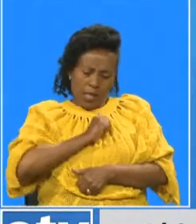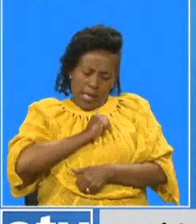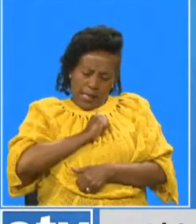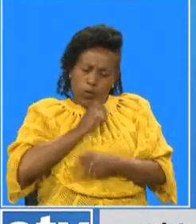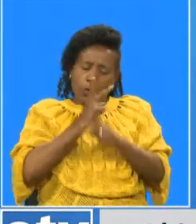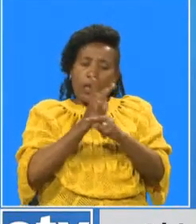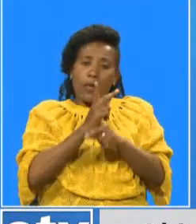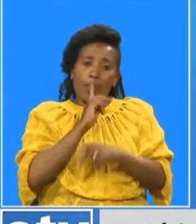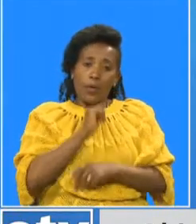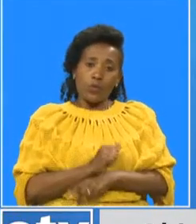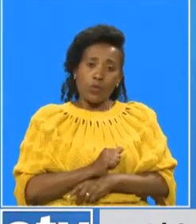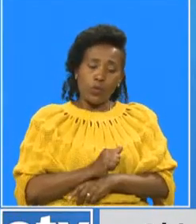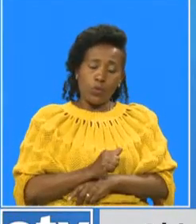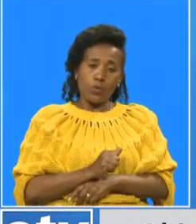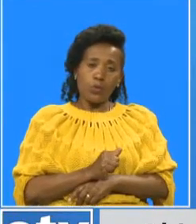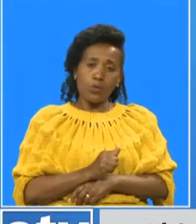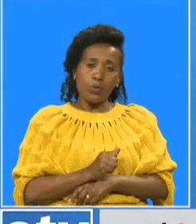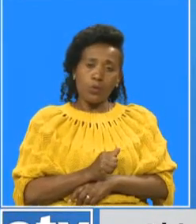ራሳቸውን ከጠበቁ